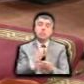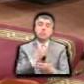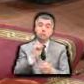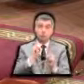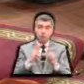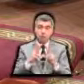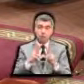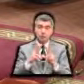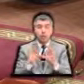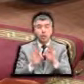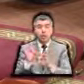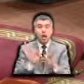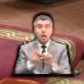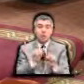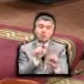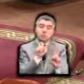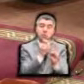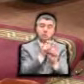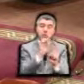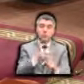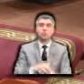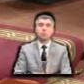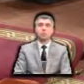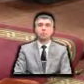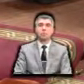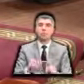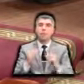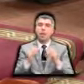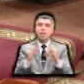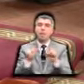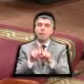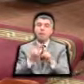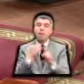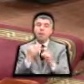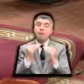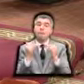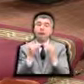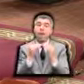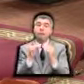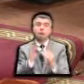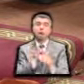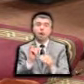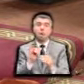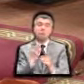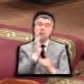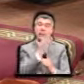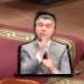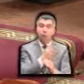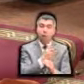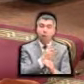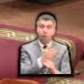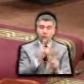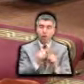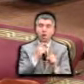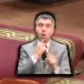والاجراءات جاريه في هذا الباب. ماشي حيت ما تفاهمناش نستعملوا اليدين ونضربوا الناس اللي خدامين ليل